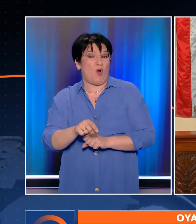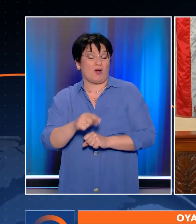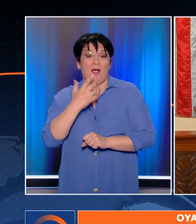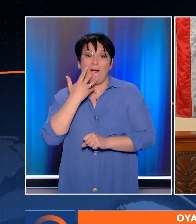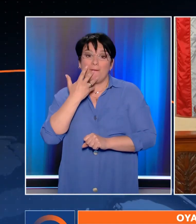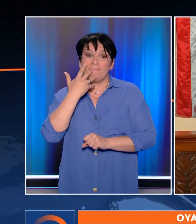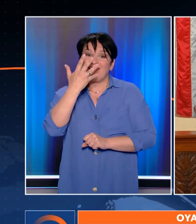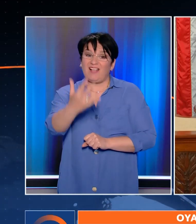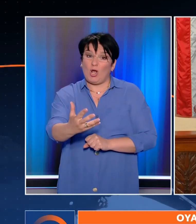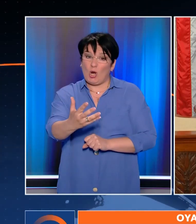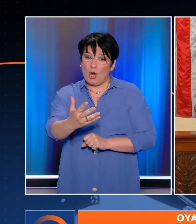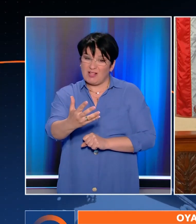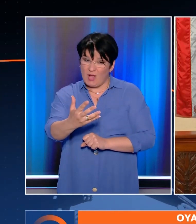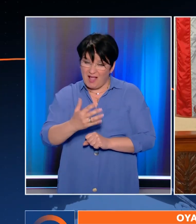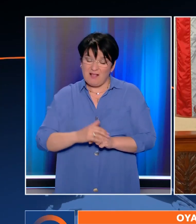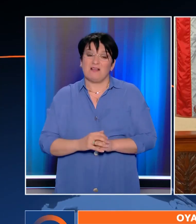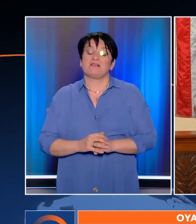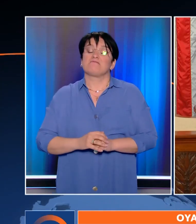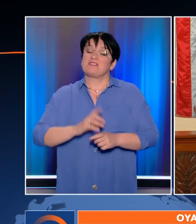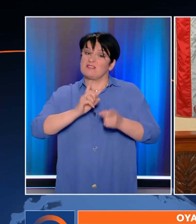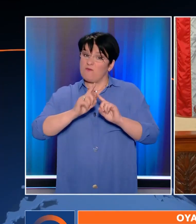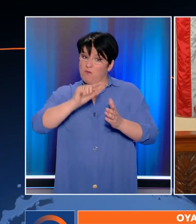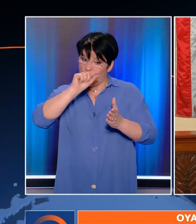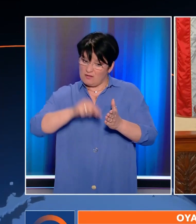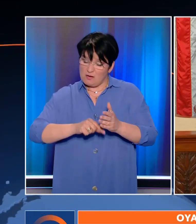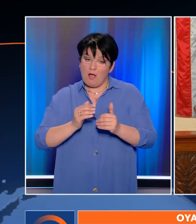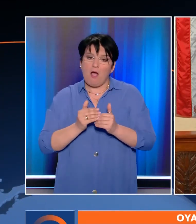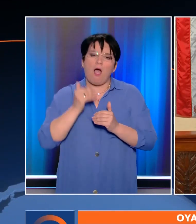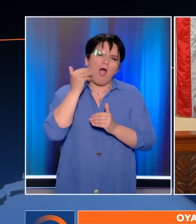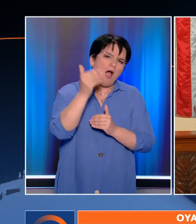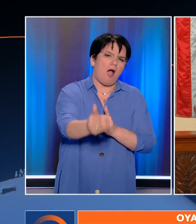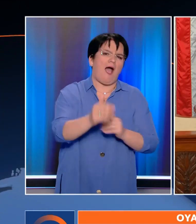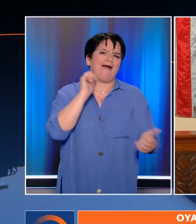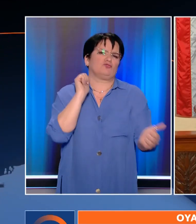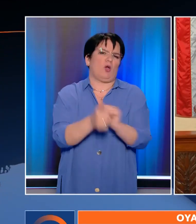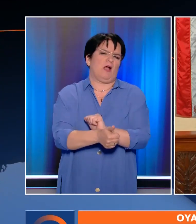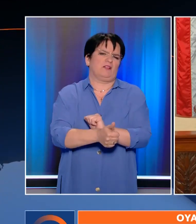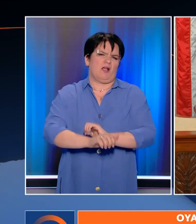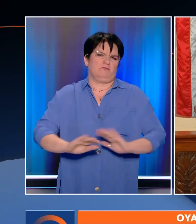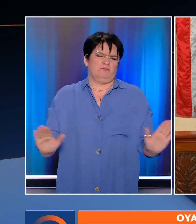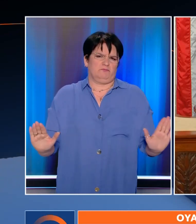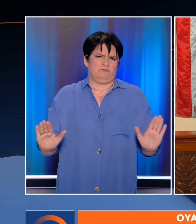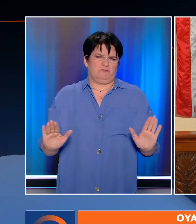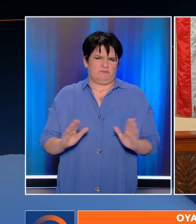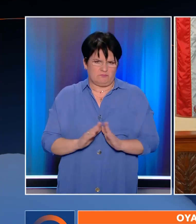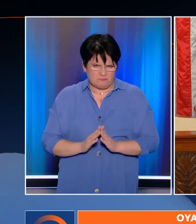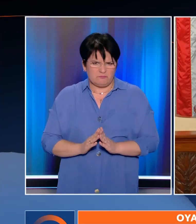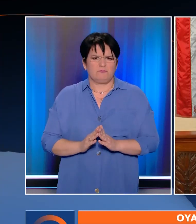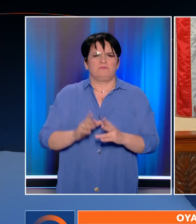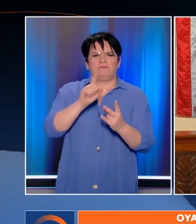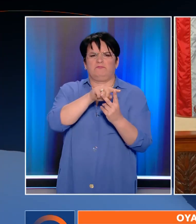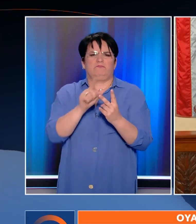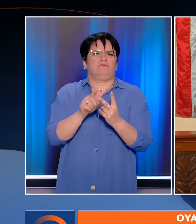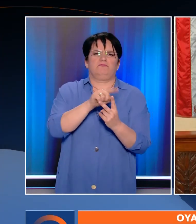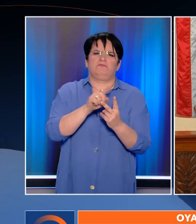πενταετή συμφωνία η οποία θα παραταθεί αυτομάτως ή στην περίπτωση ένα από τα δύο